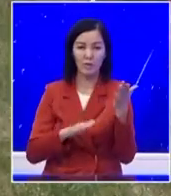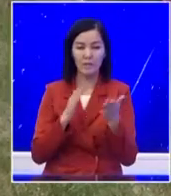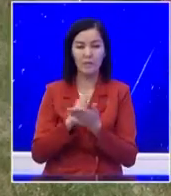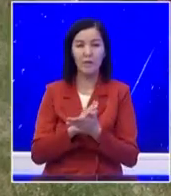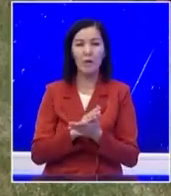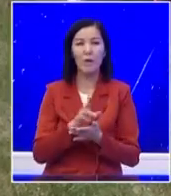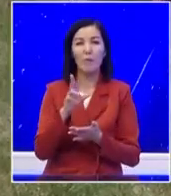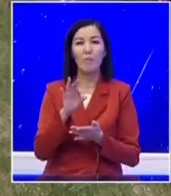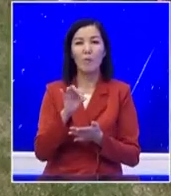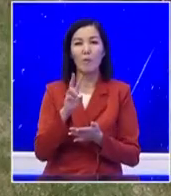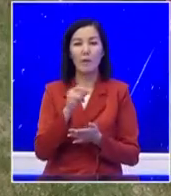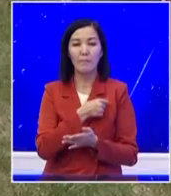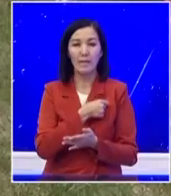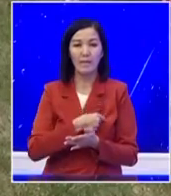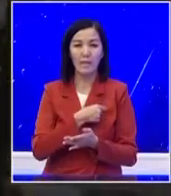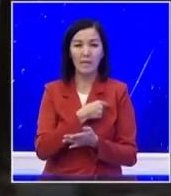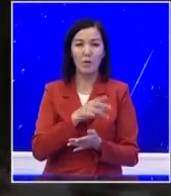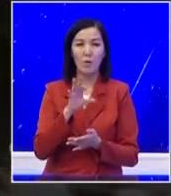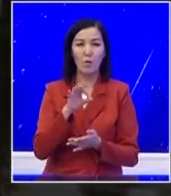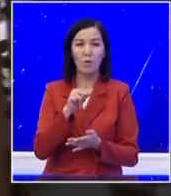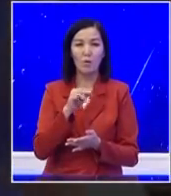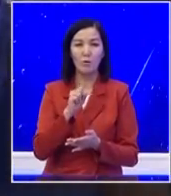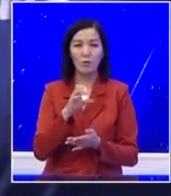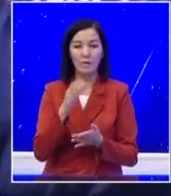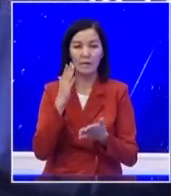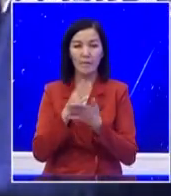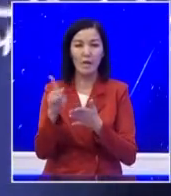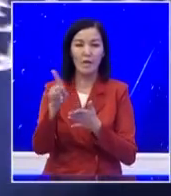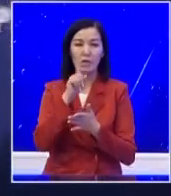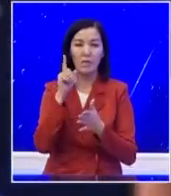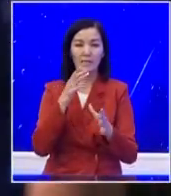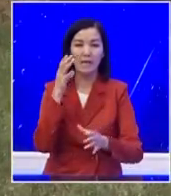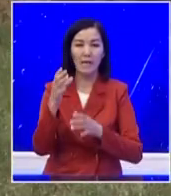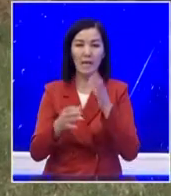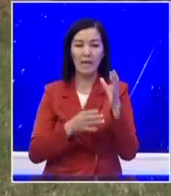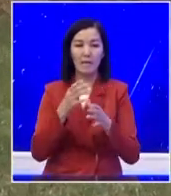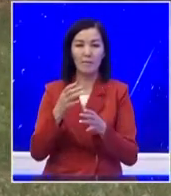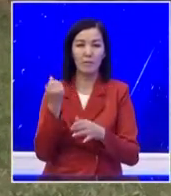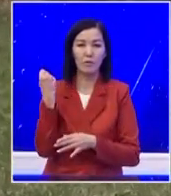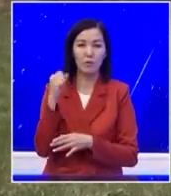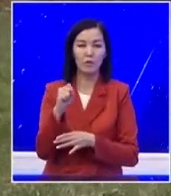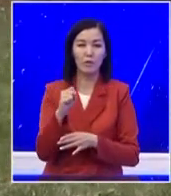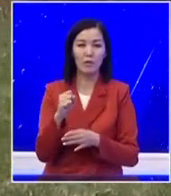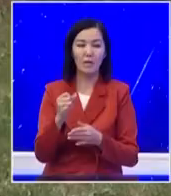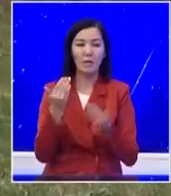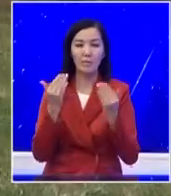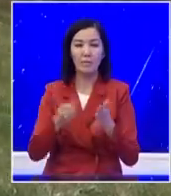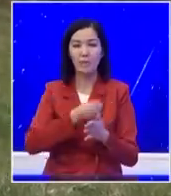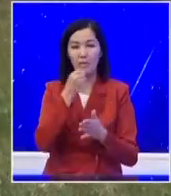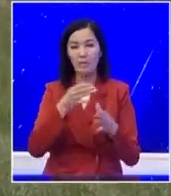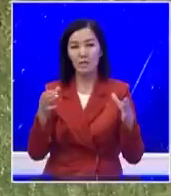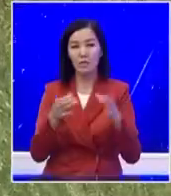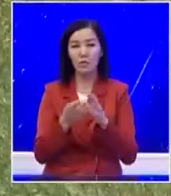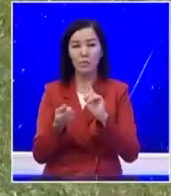Боранбек Қоңыратовтың шәкірттері қатарында Олжас Сұлтан да бар. Жастар арасында әлем және Азия біріншіліктерінде жүлдегер атанған балуан биыл ересектер тобына